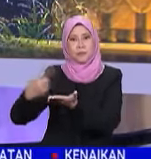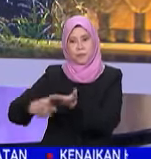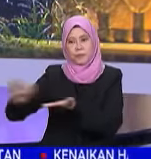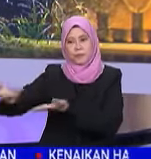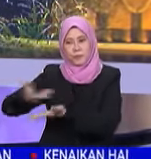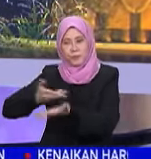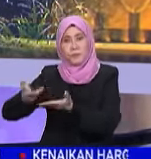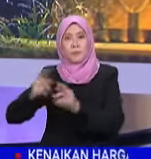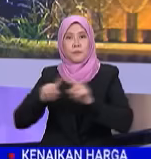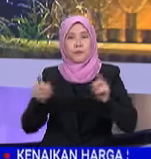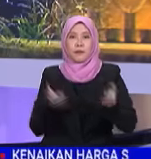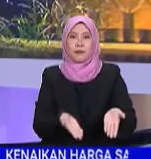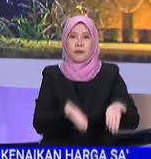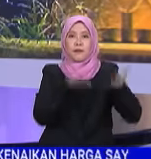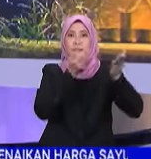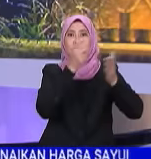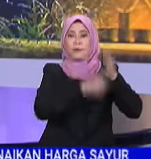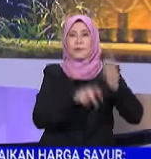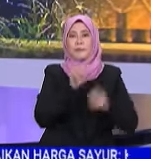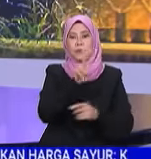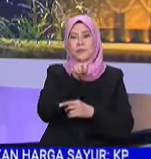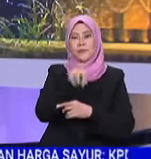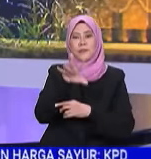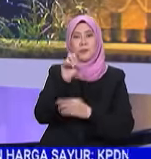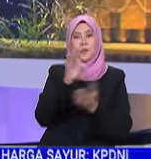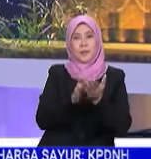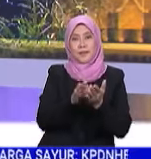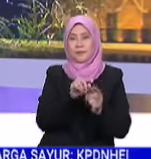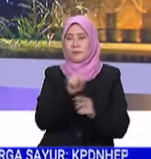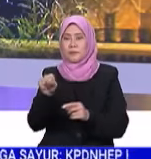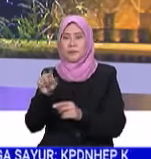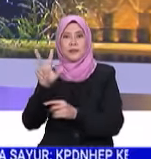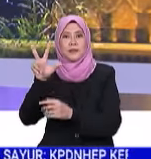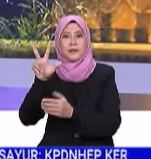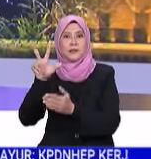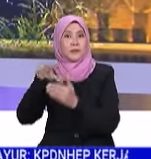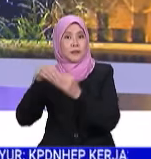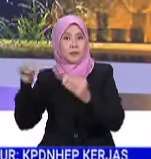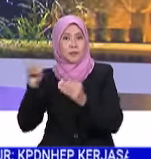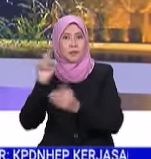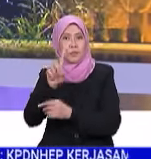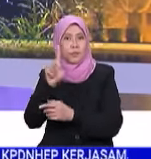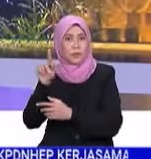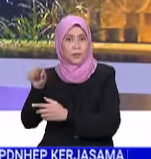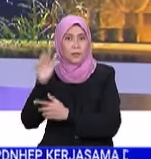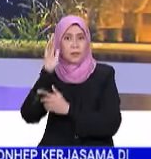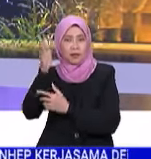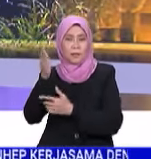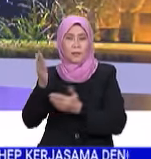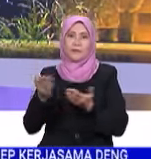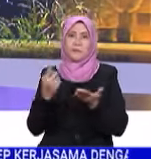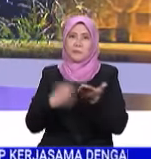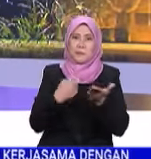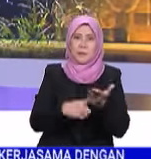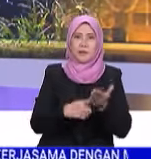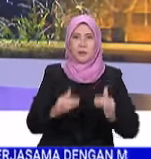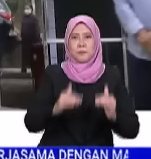bagaimanapun kenaikan harga antara rm2.50 hingga R3 sekg akan dilaksana secara